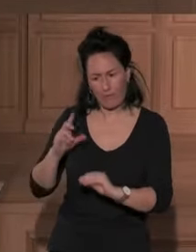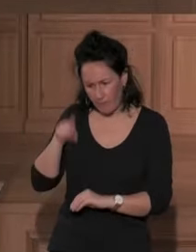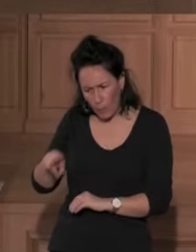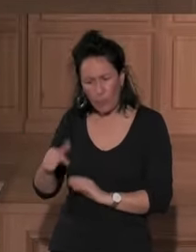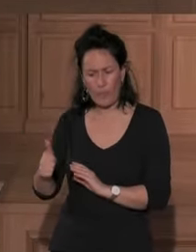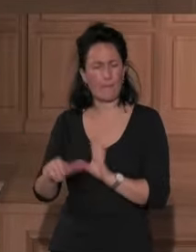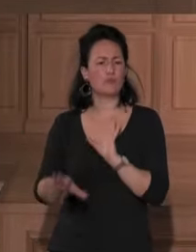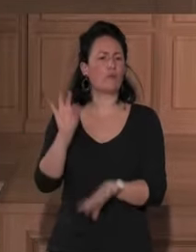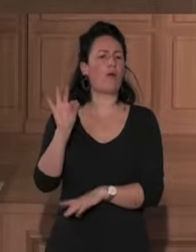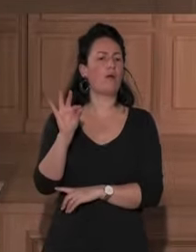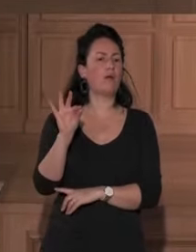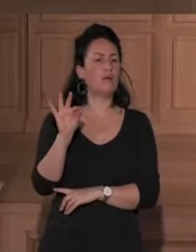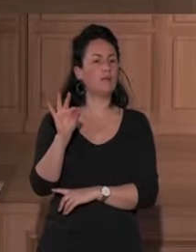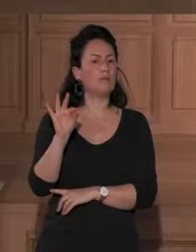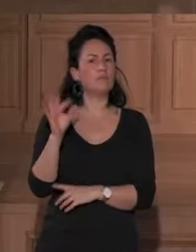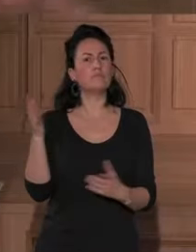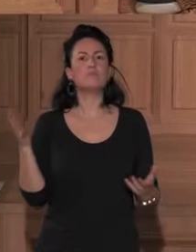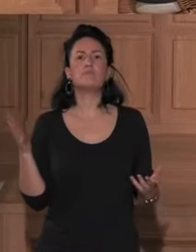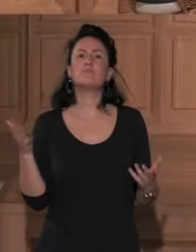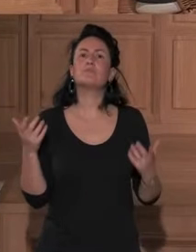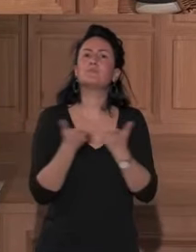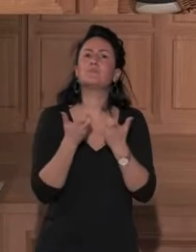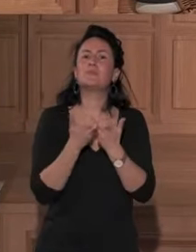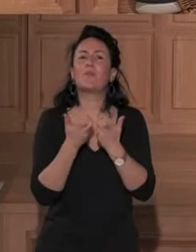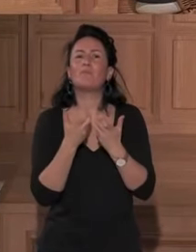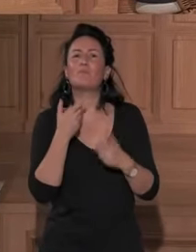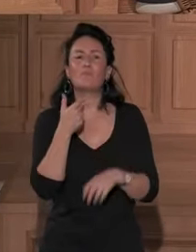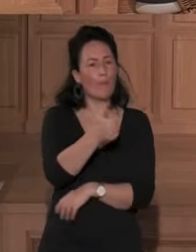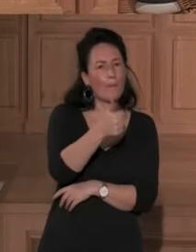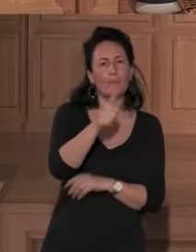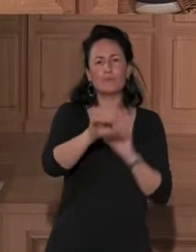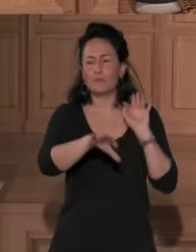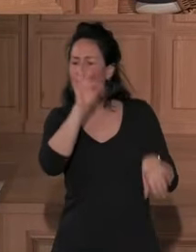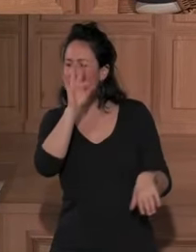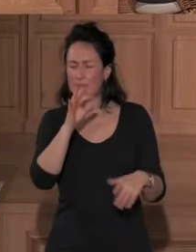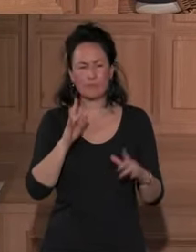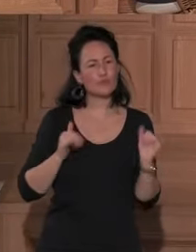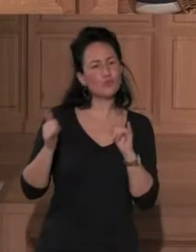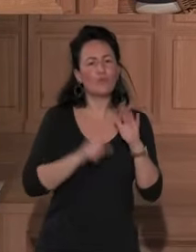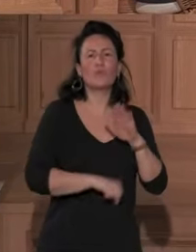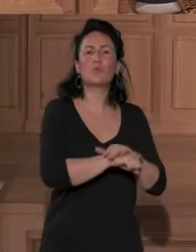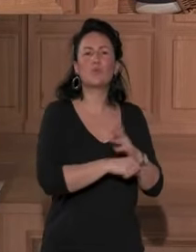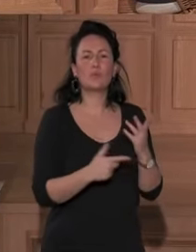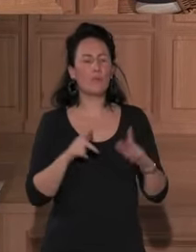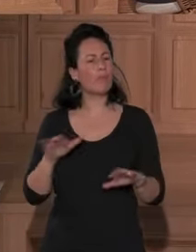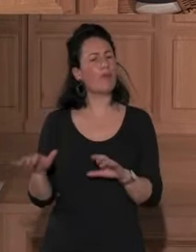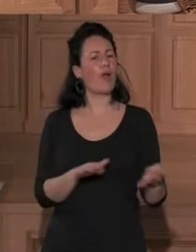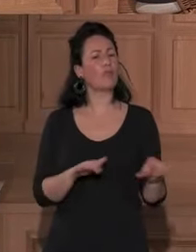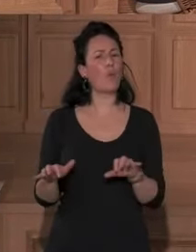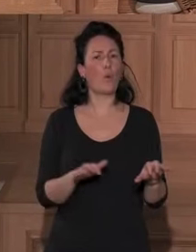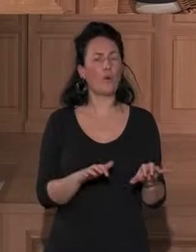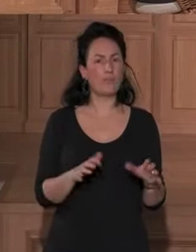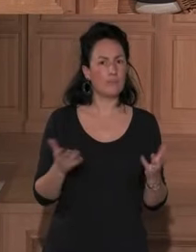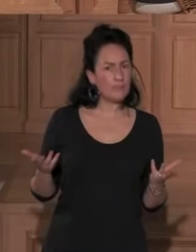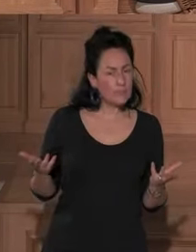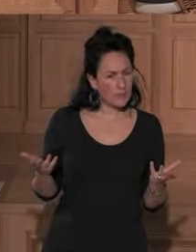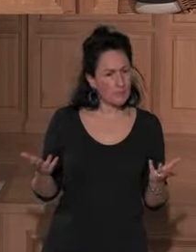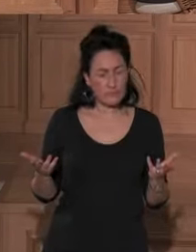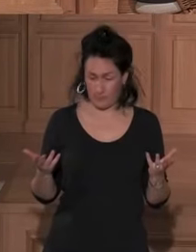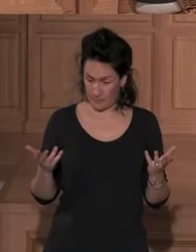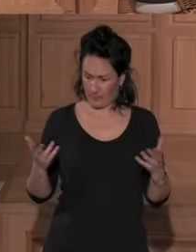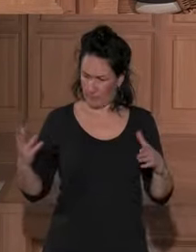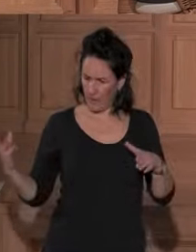vous choisissez, vous allez jouer au piano, vous allez jouer au foot, vous savez, c'est l'inclusion, c'est bien réfléchi. On a un